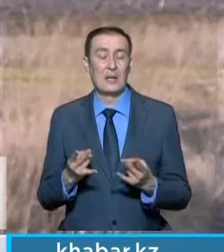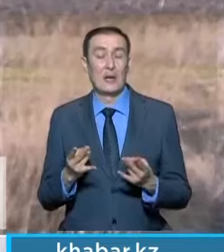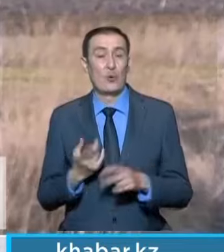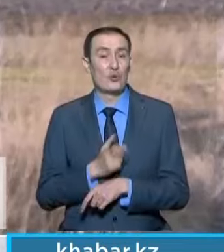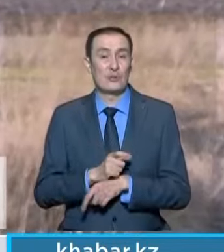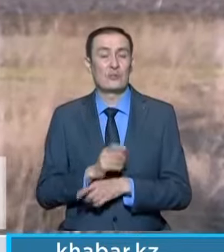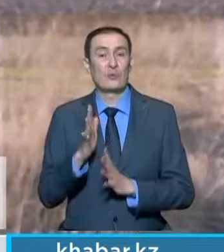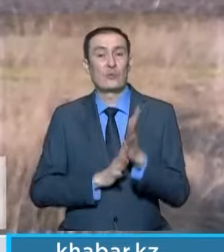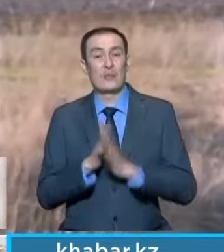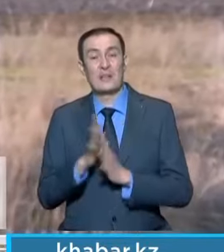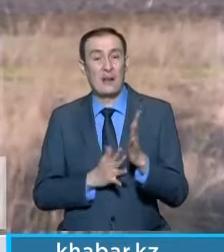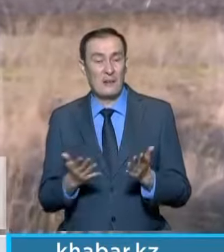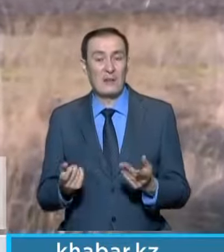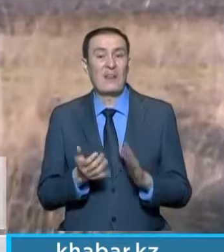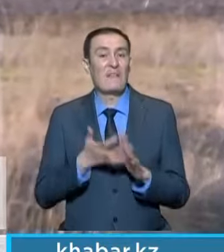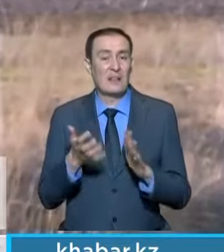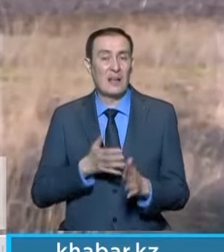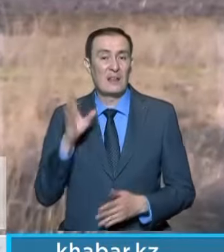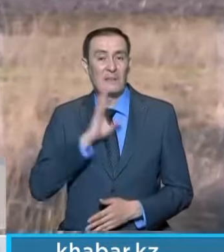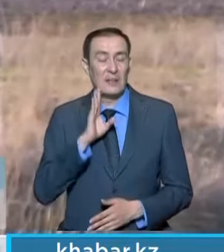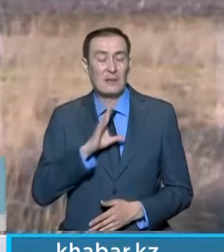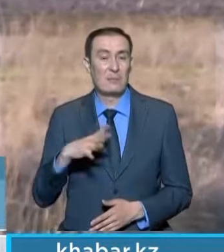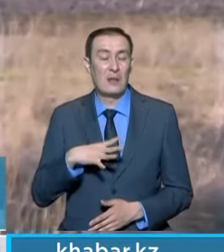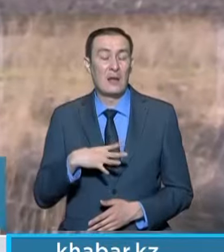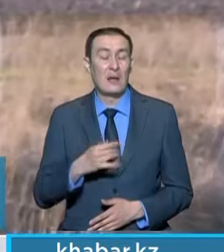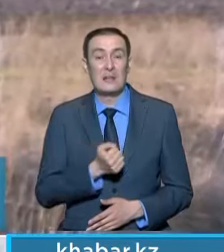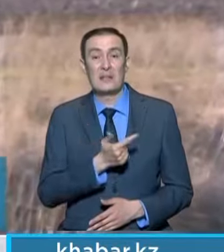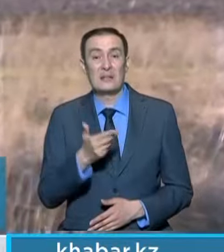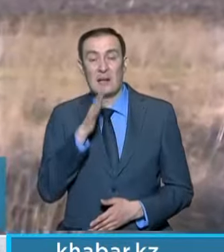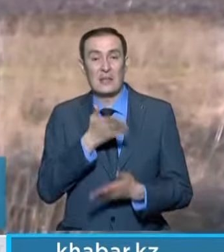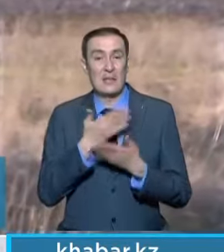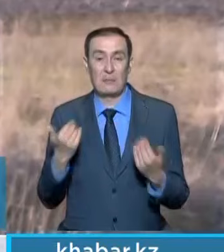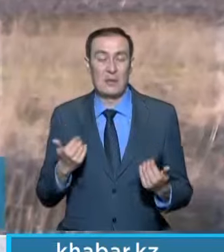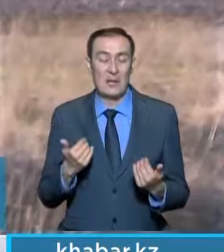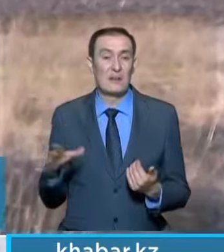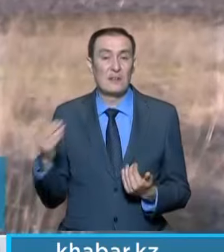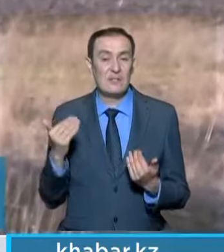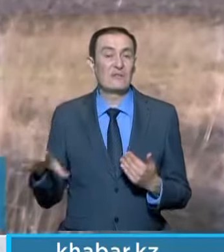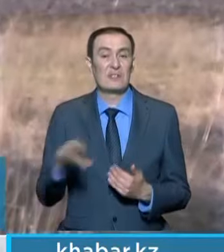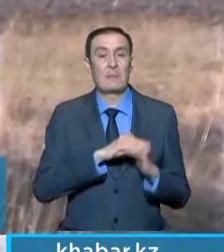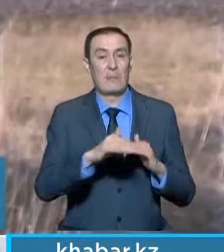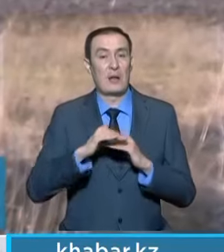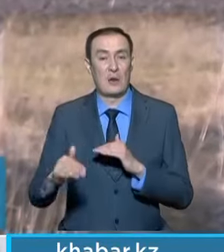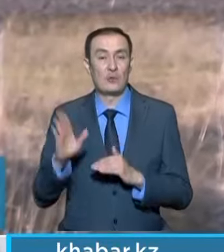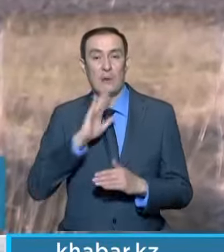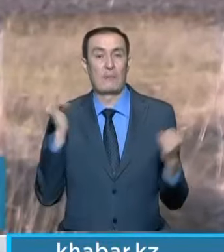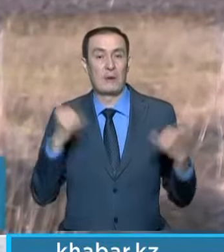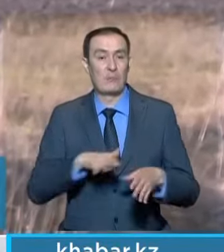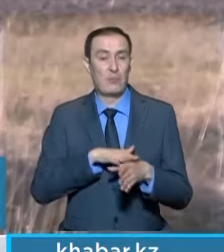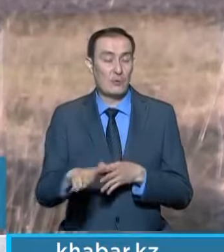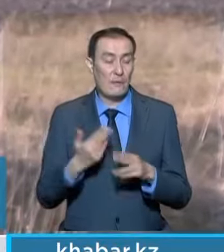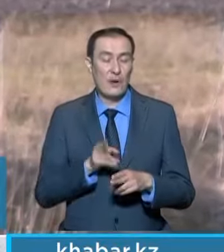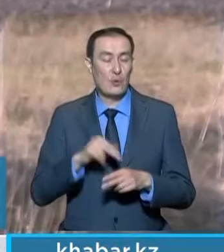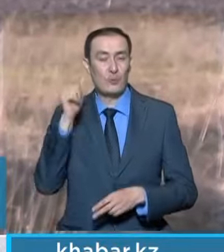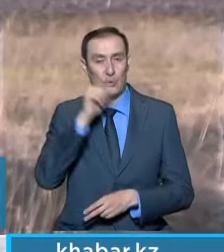остро нуждалось в сенокосных угодьях, так как воды несколько лет не было. В этом году все поля поливные, луга все полились. В этом